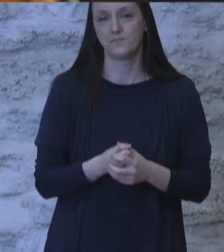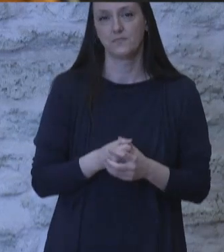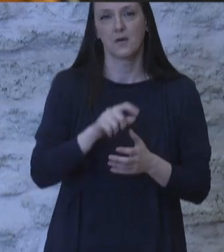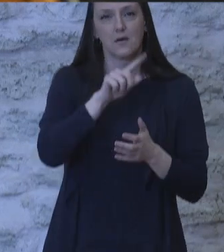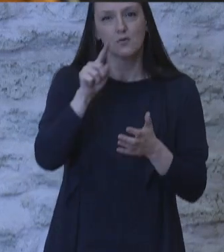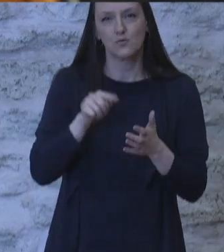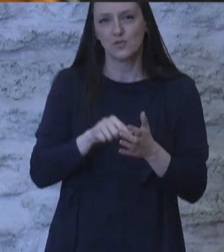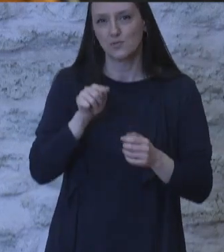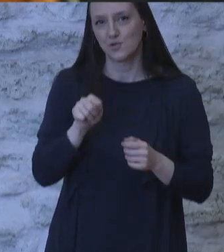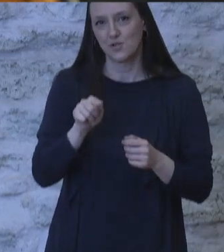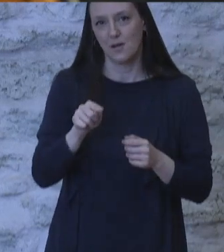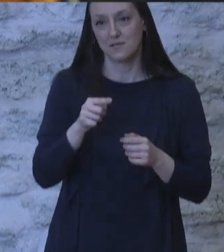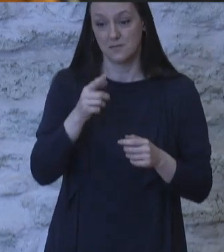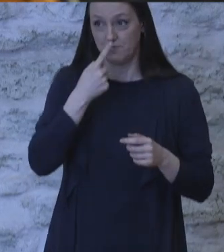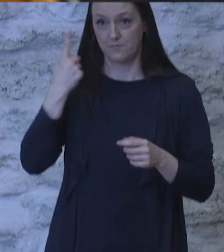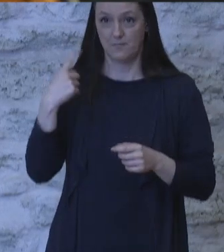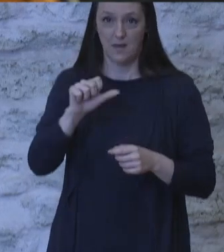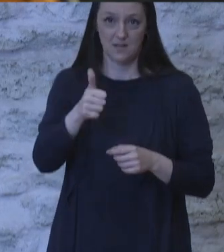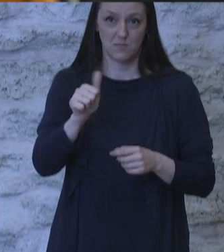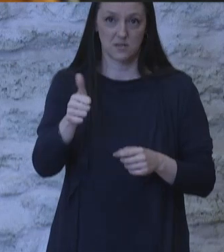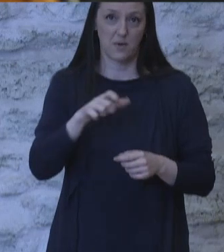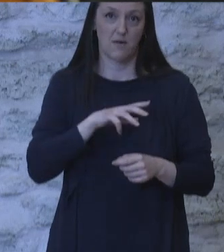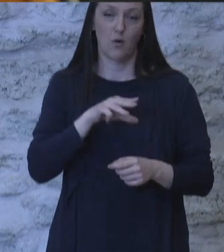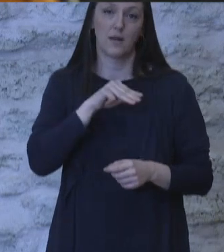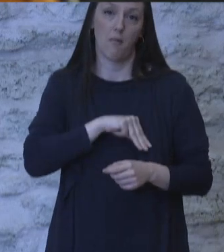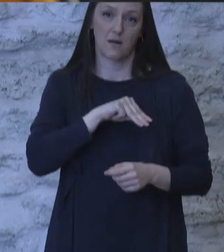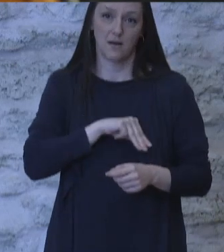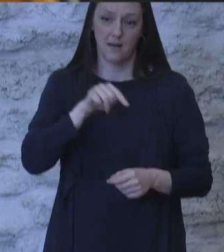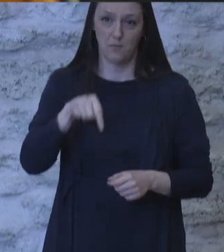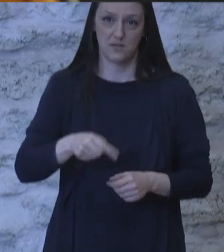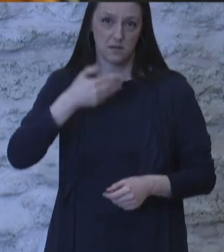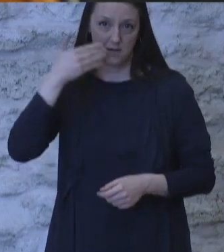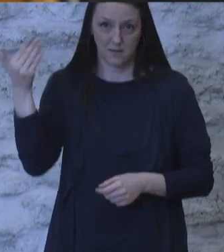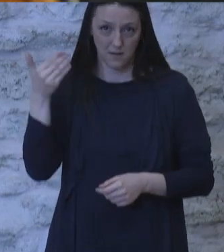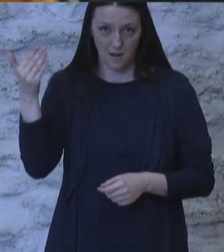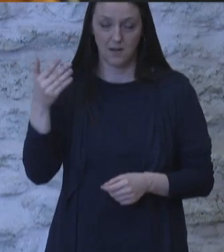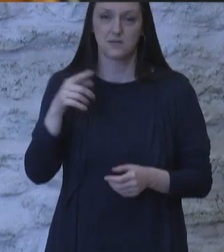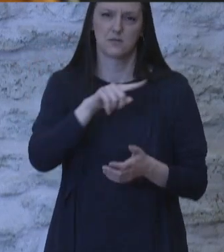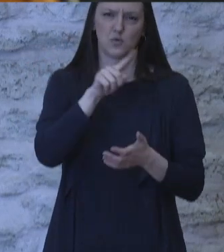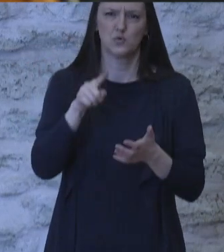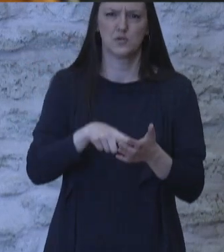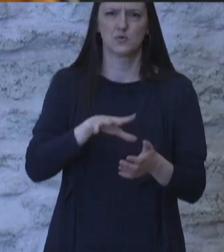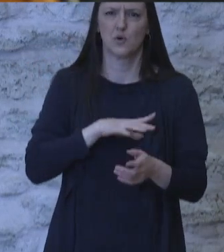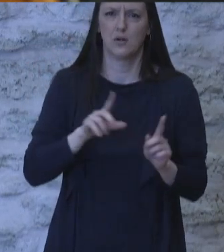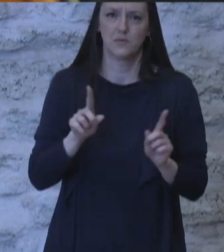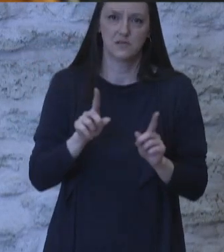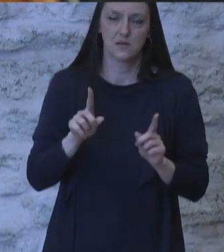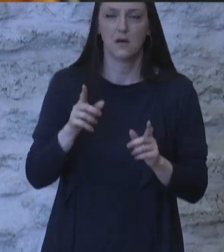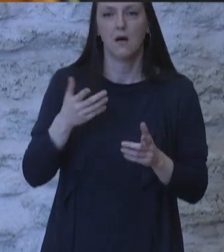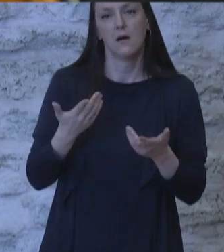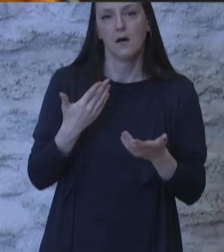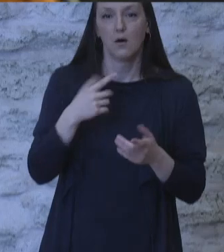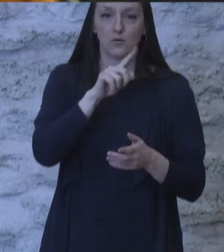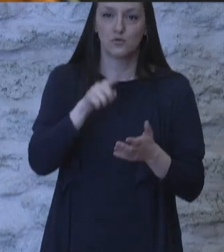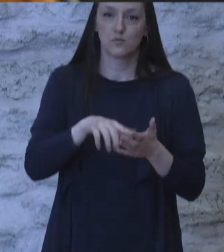esaspeal oli meil siin rahandusminister Martin Helme, kes siit kõnetoolist ütles küsimuse peale, kas inimesed,